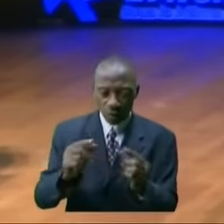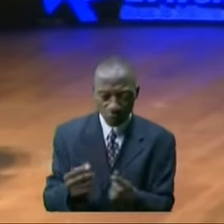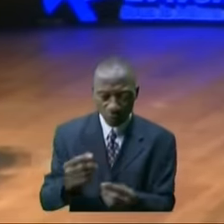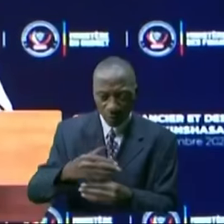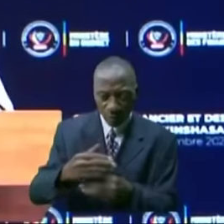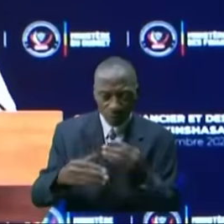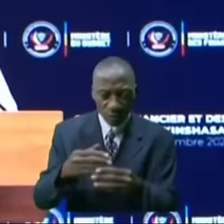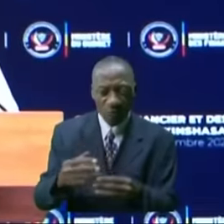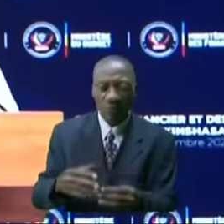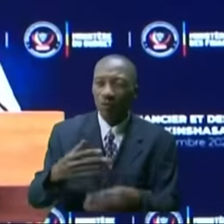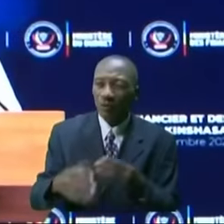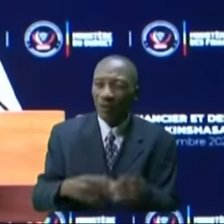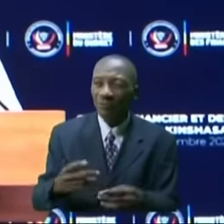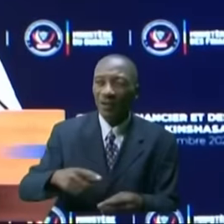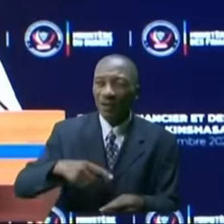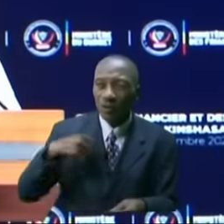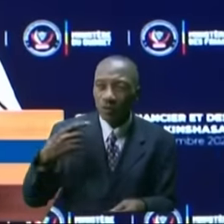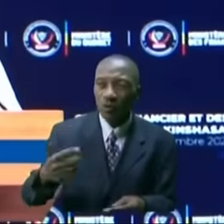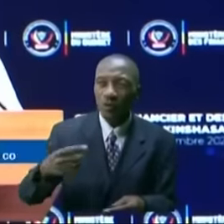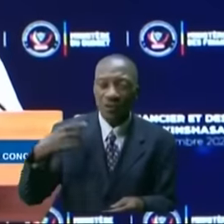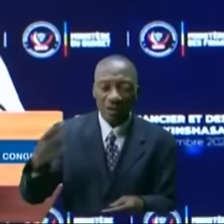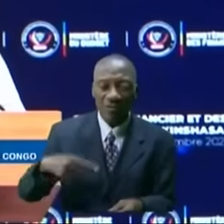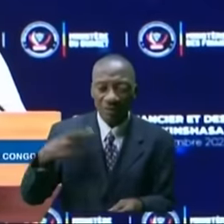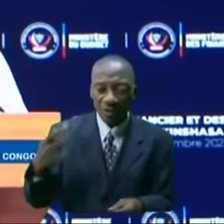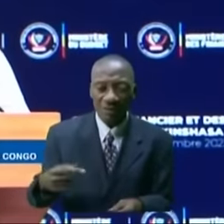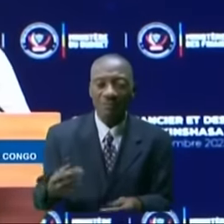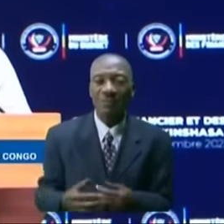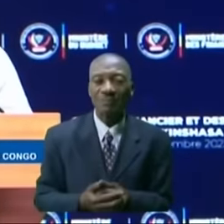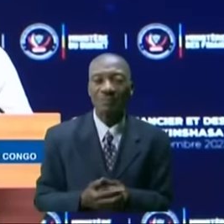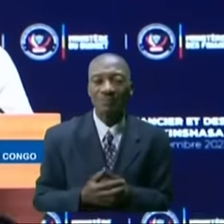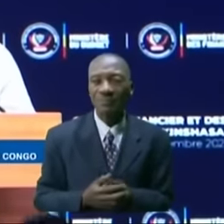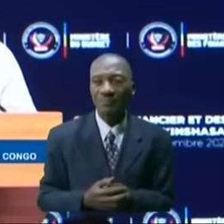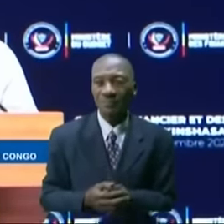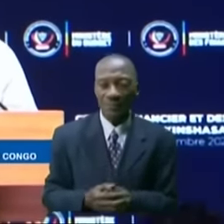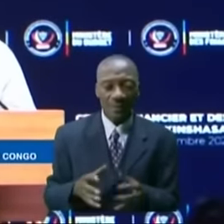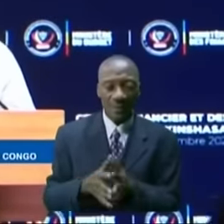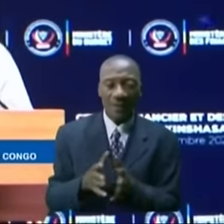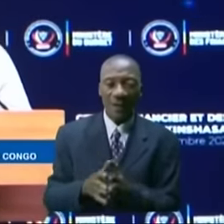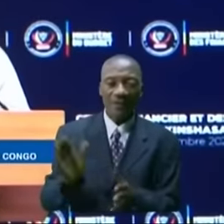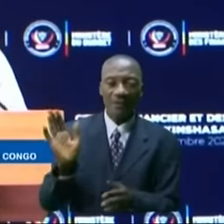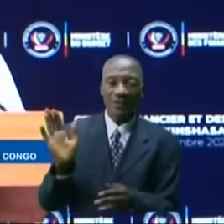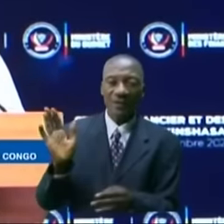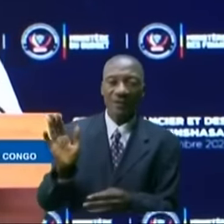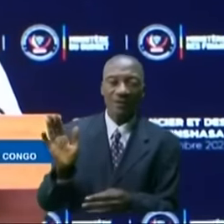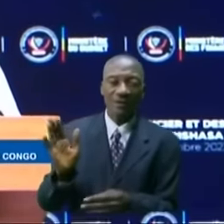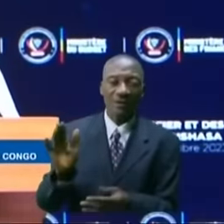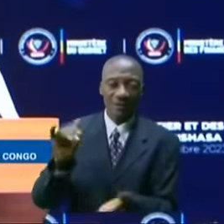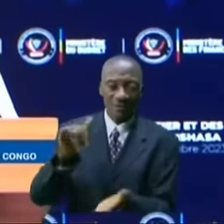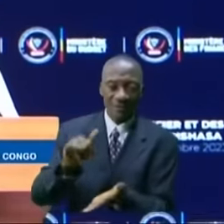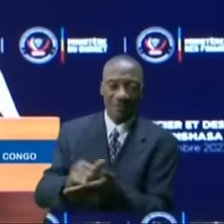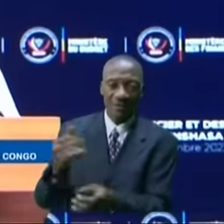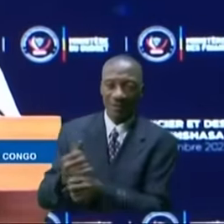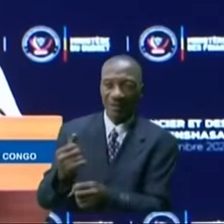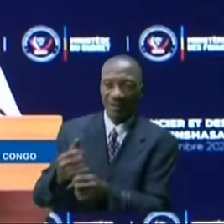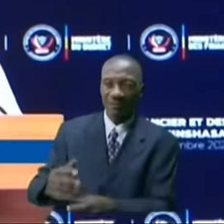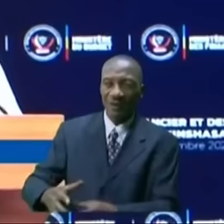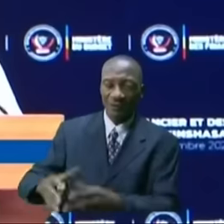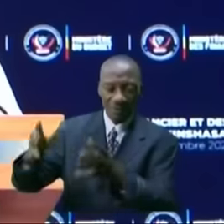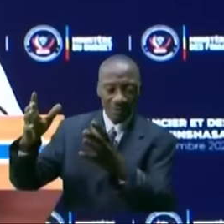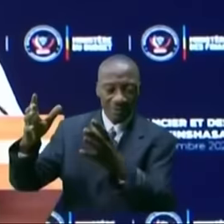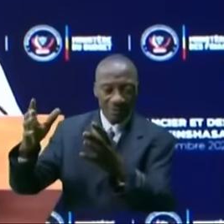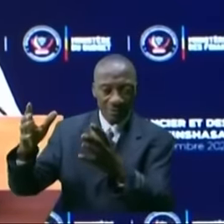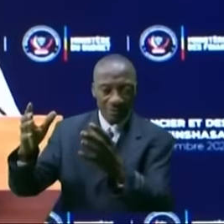sur les chantiers. Loin de n'être qu'un simple ouvrage, cette infrastructure se veut un